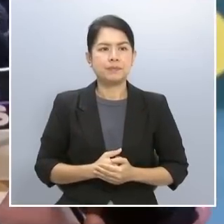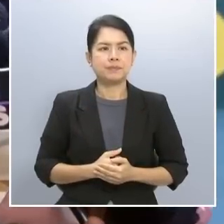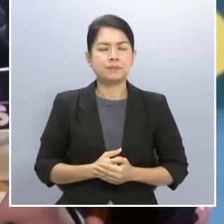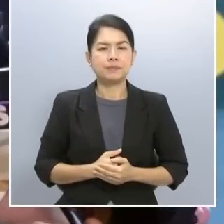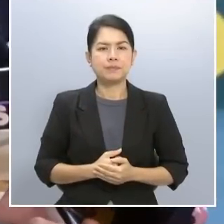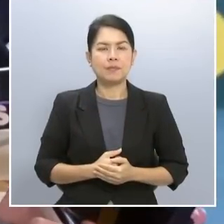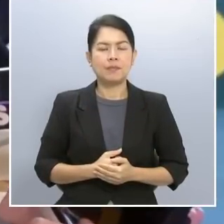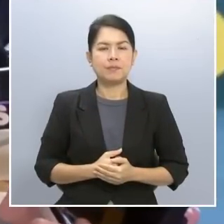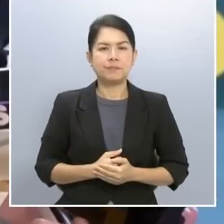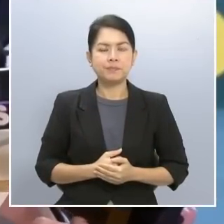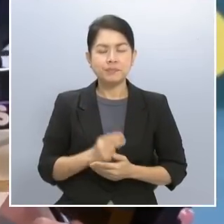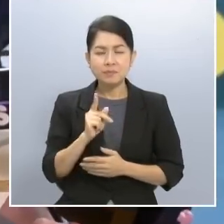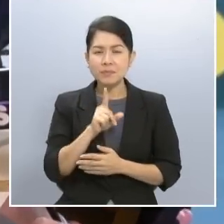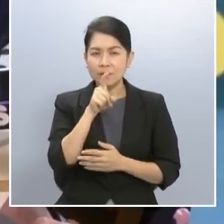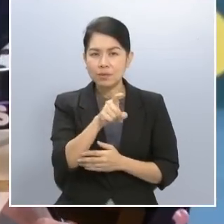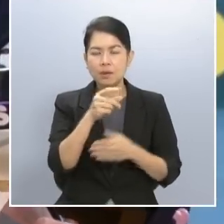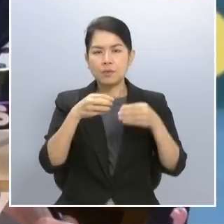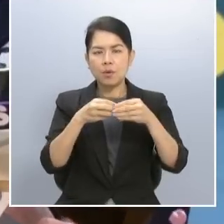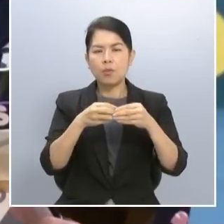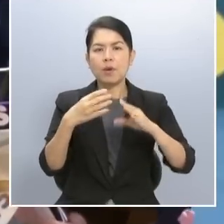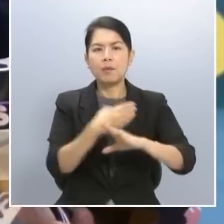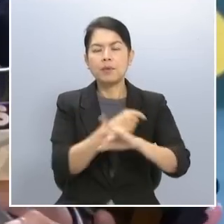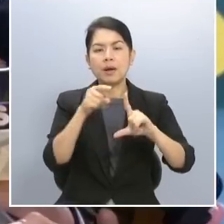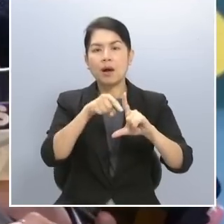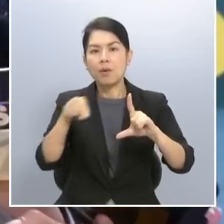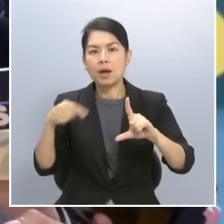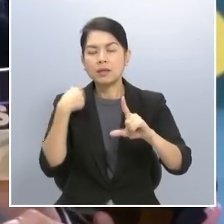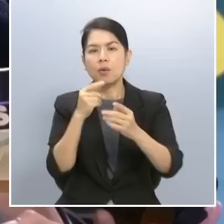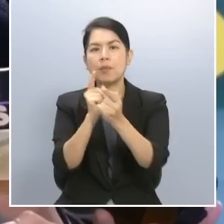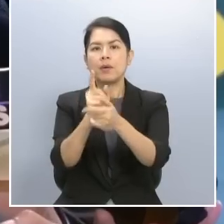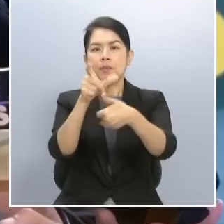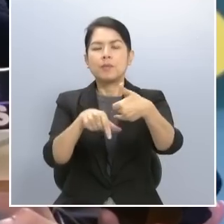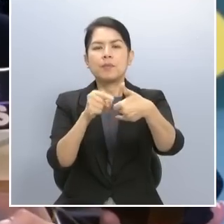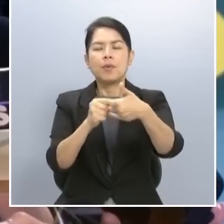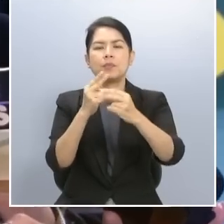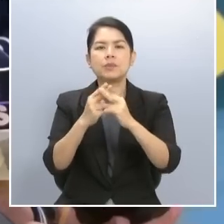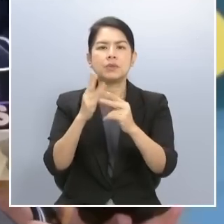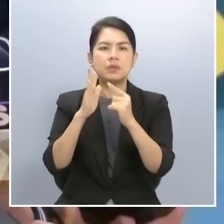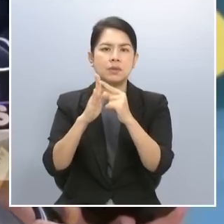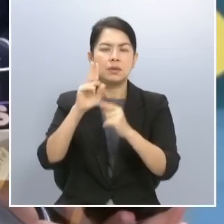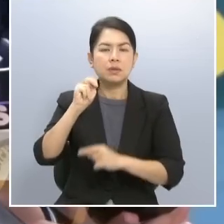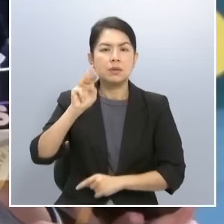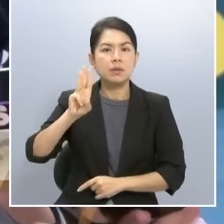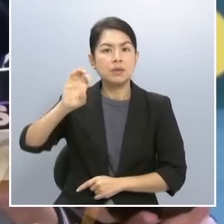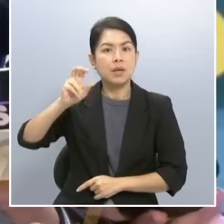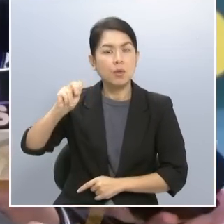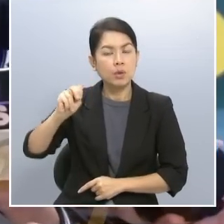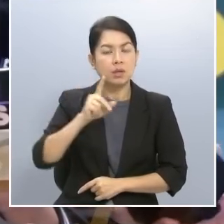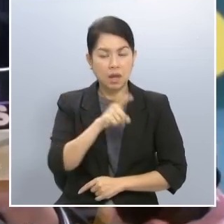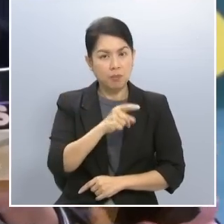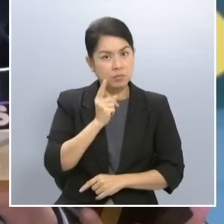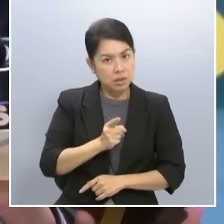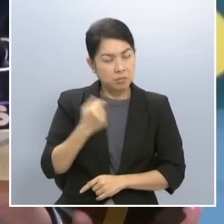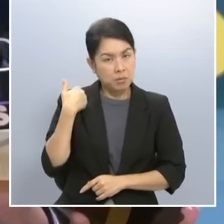บอกว่าพรรคก้าวไกลไปดีลรับกับคุณเดวิดความเป็นไปได้มากแค่ไหน ถ้าถามผมเหรอศู